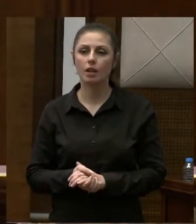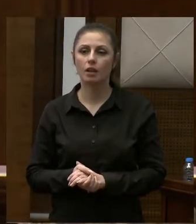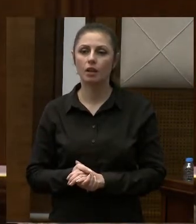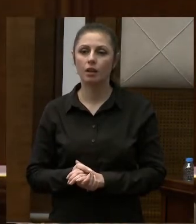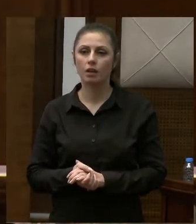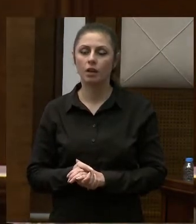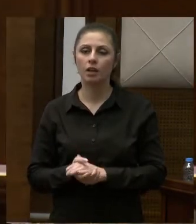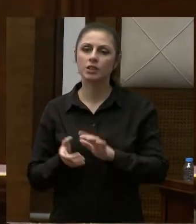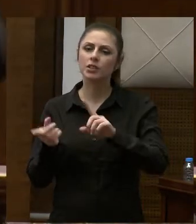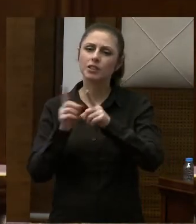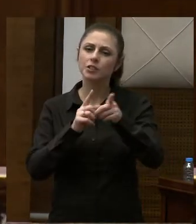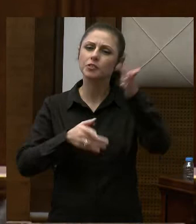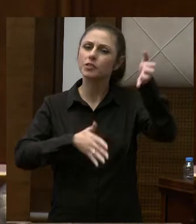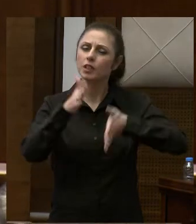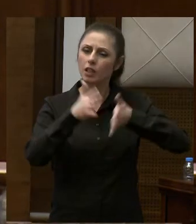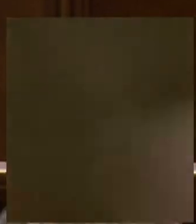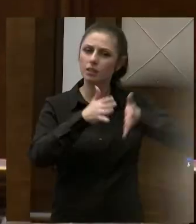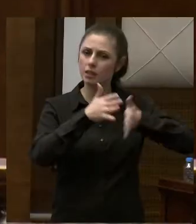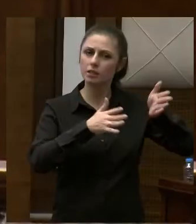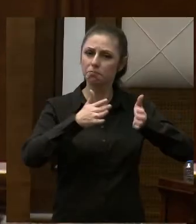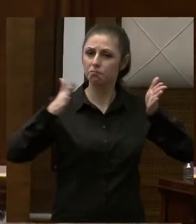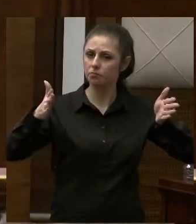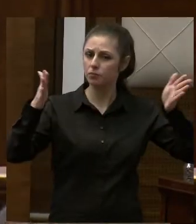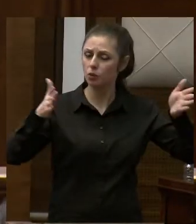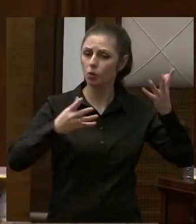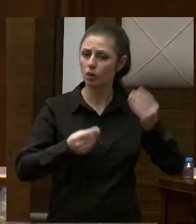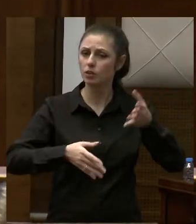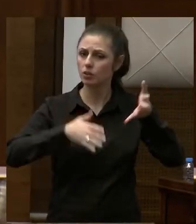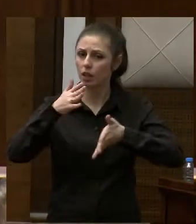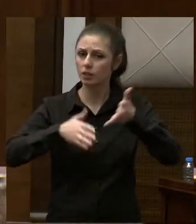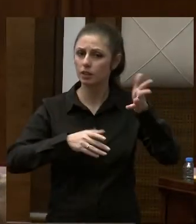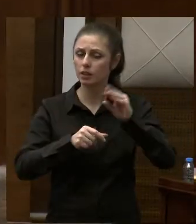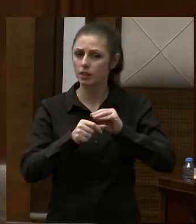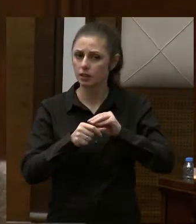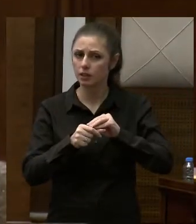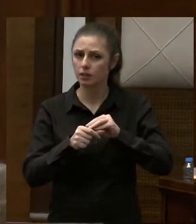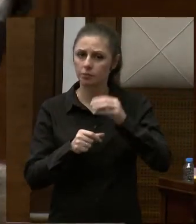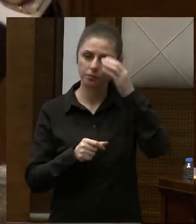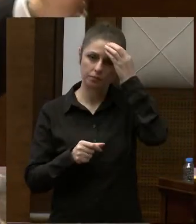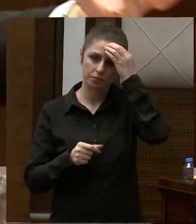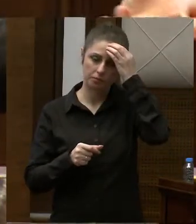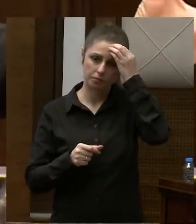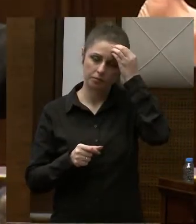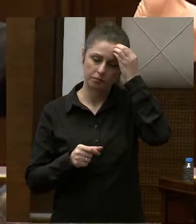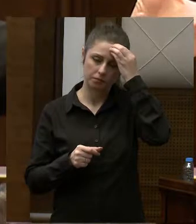çeşitli Mimar Oba, Sinan Oba gibi gelişmiş yerlerdeki caddelerde, bölgelerde cadde geniş dahi olsa